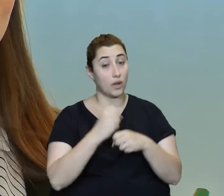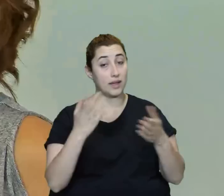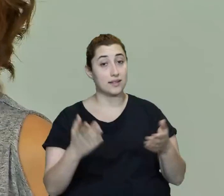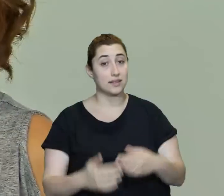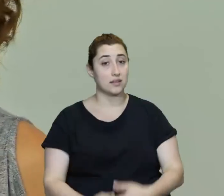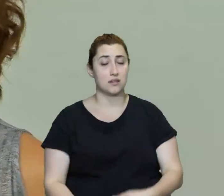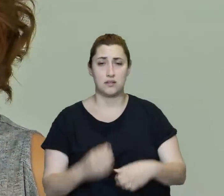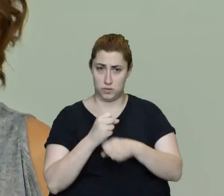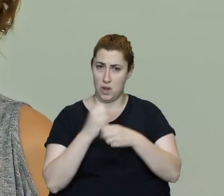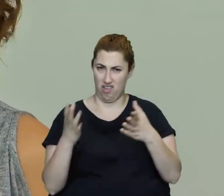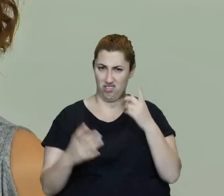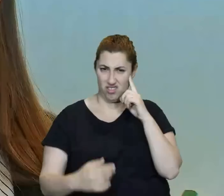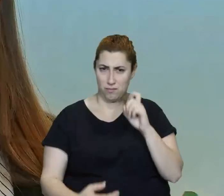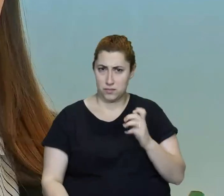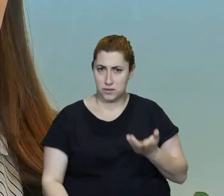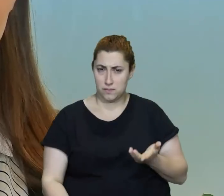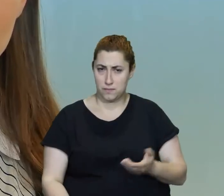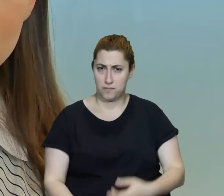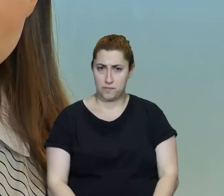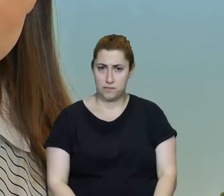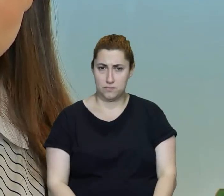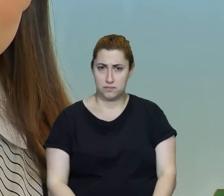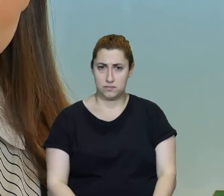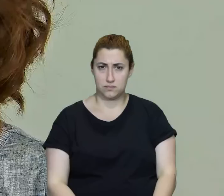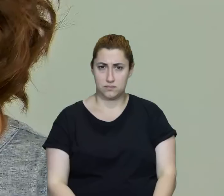Günaydın. Günaydın mı?